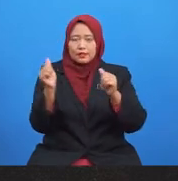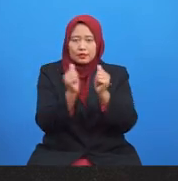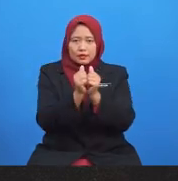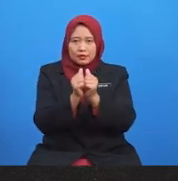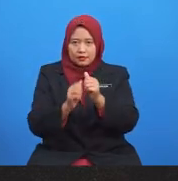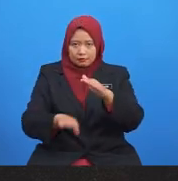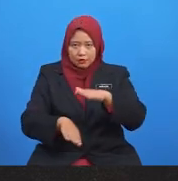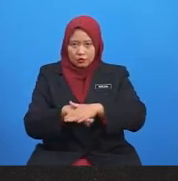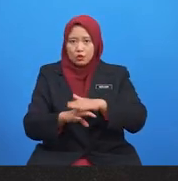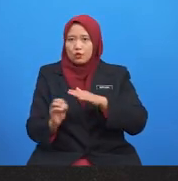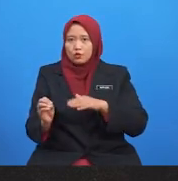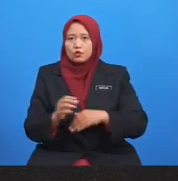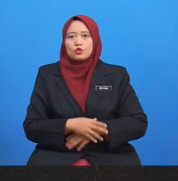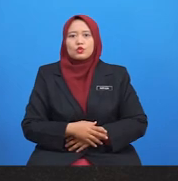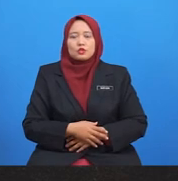ialah